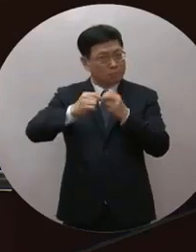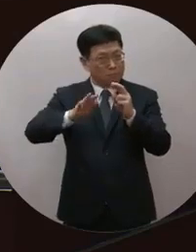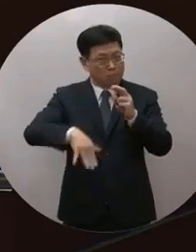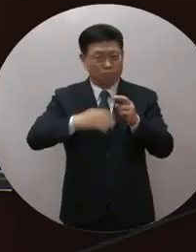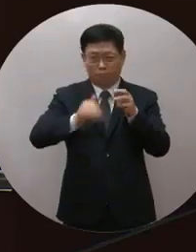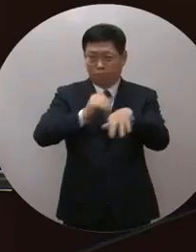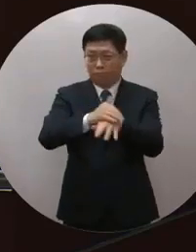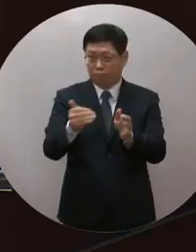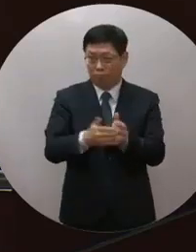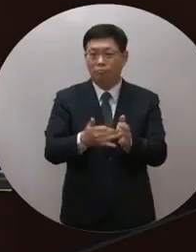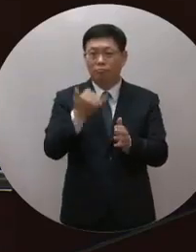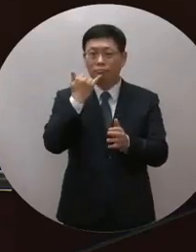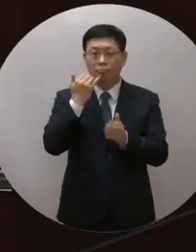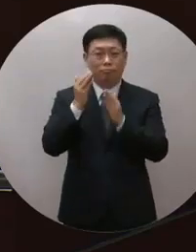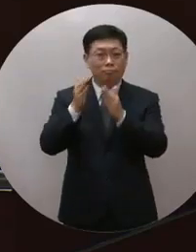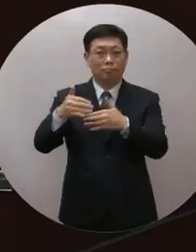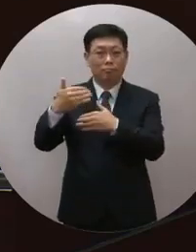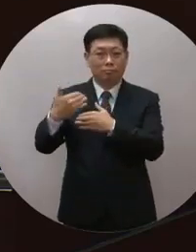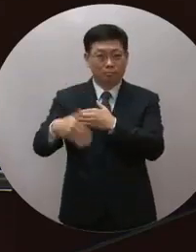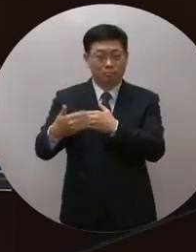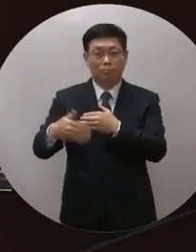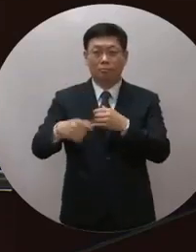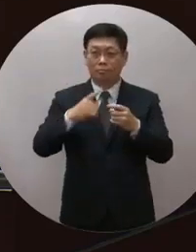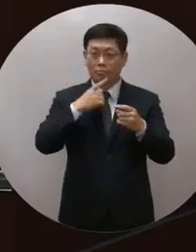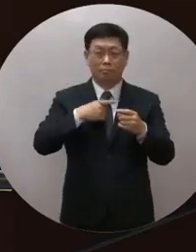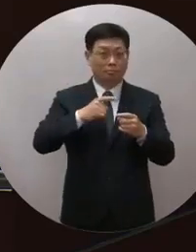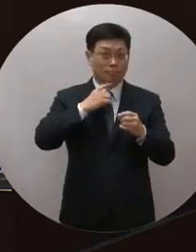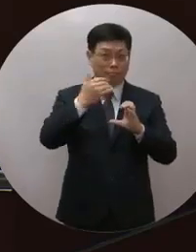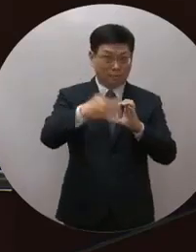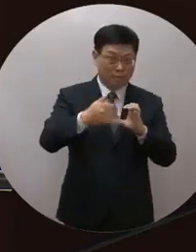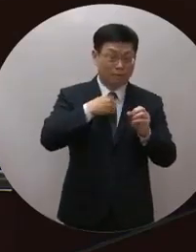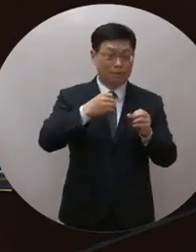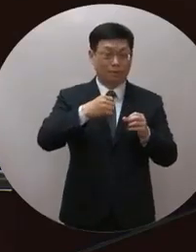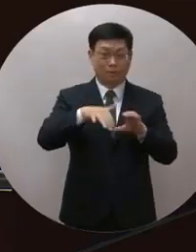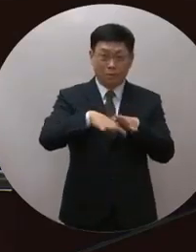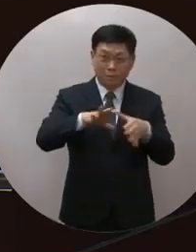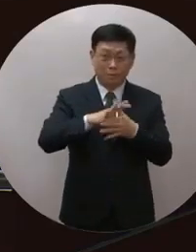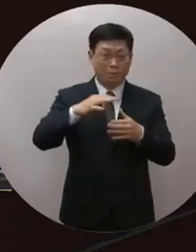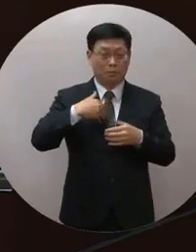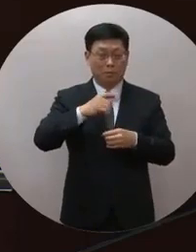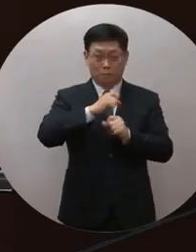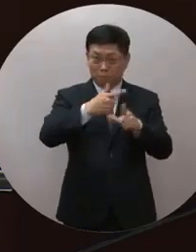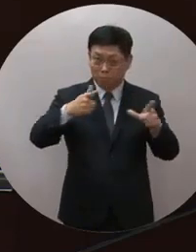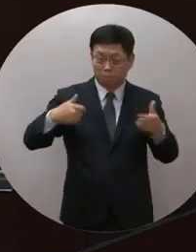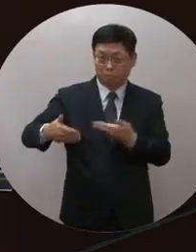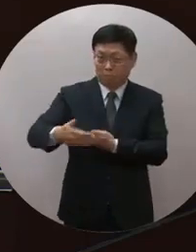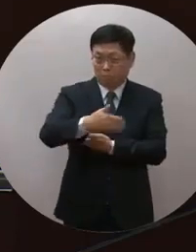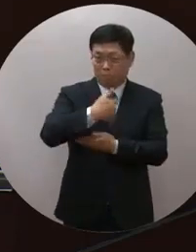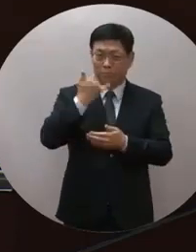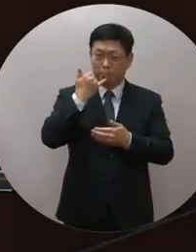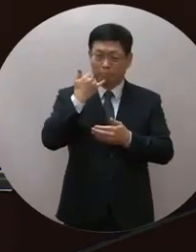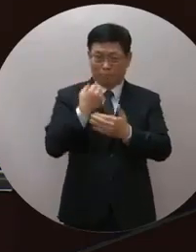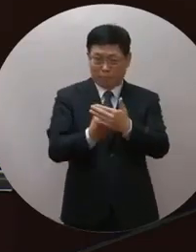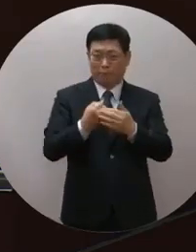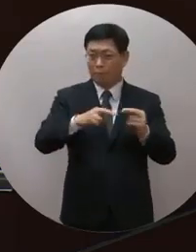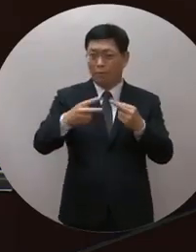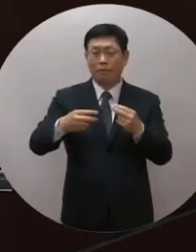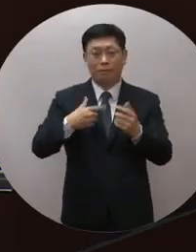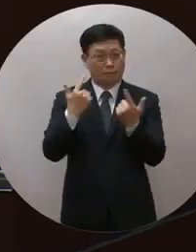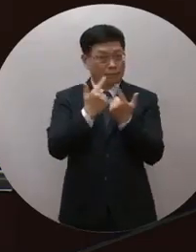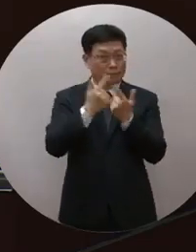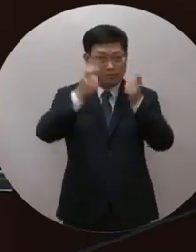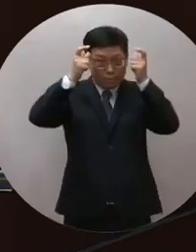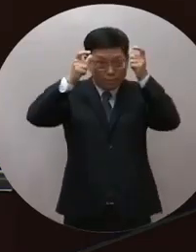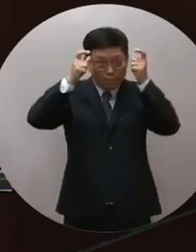后，强化影视厅文化影音资产的典藏修复。台北、高